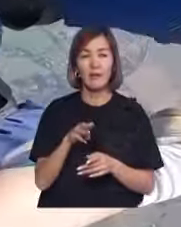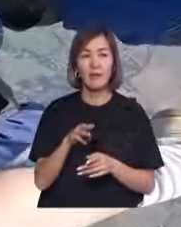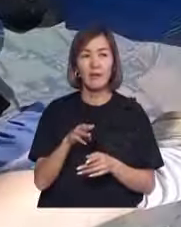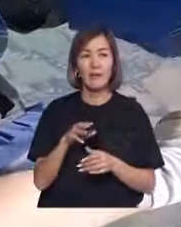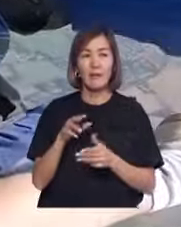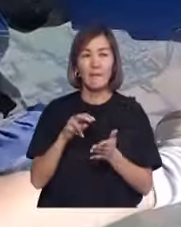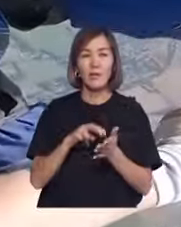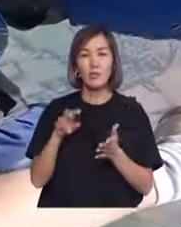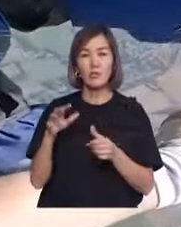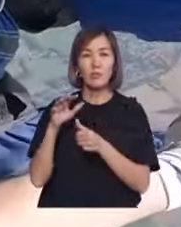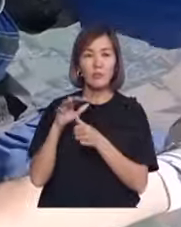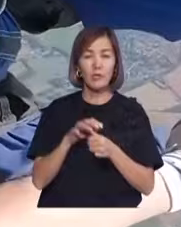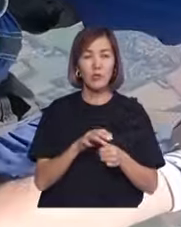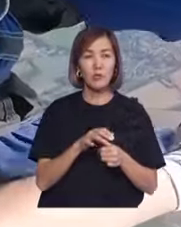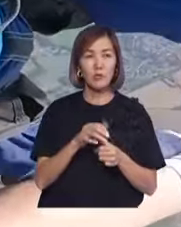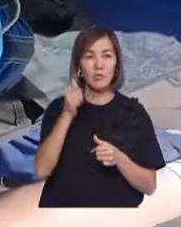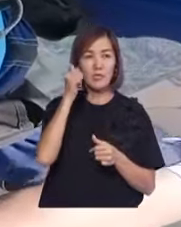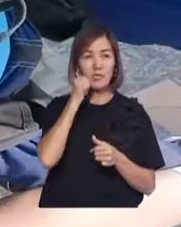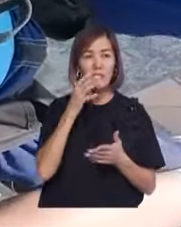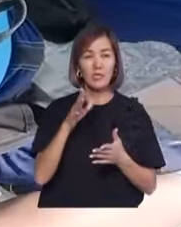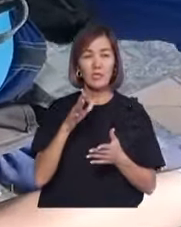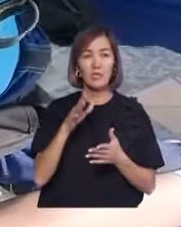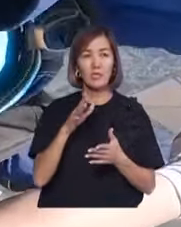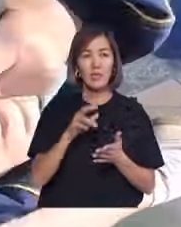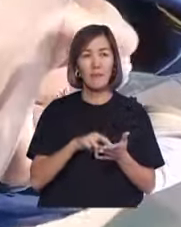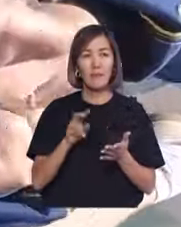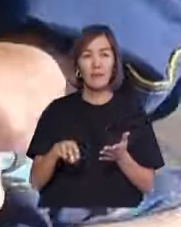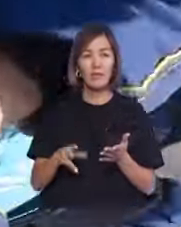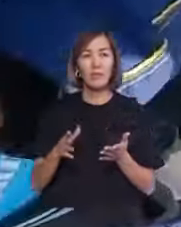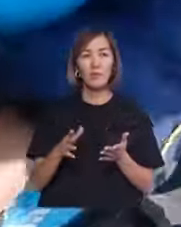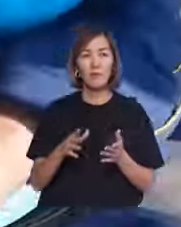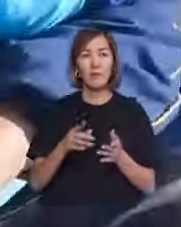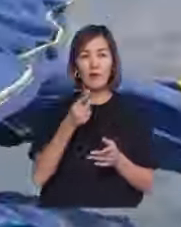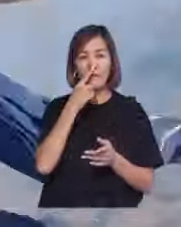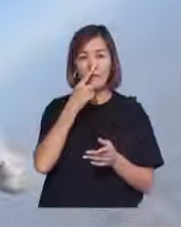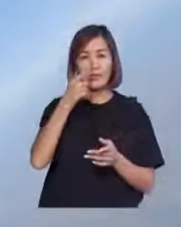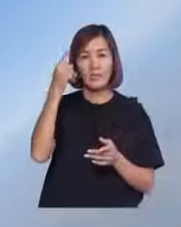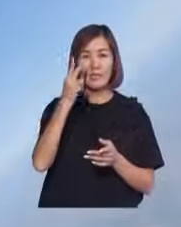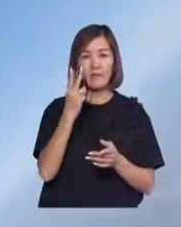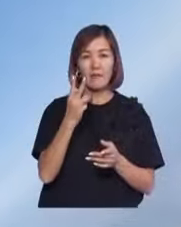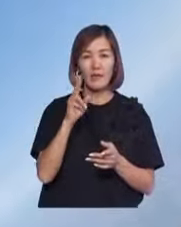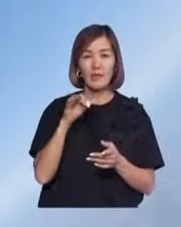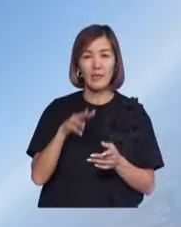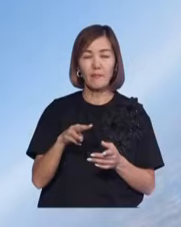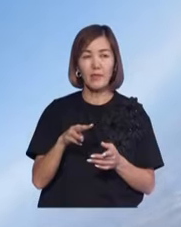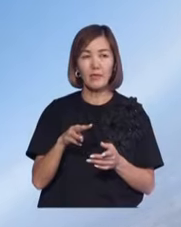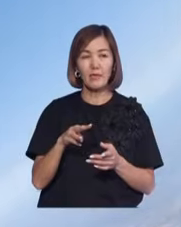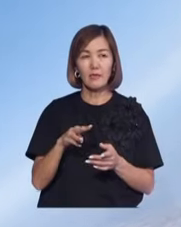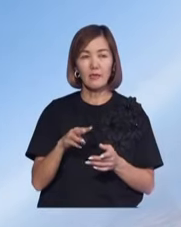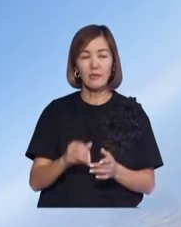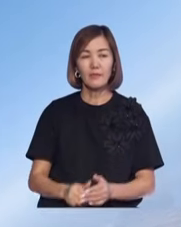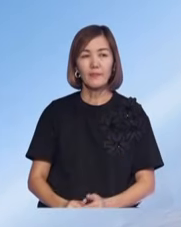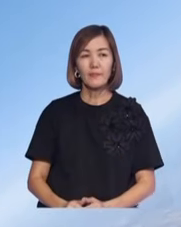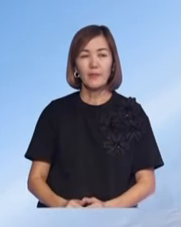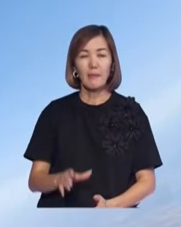с парашютом. Она стала старейшей в стране парашютисткой, прыгнув с самолета на высоте более 2 километров в тандеме над Восточной